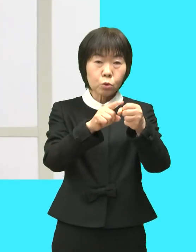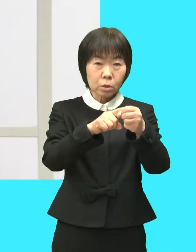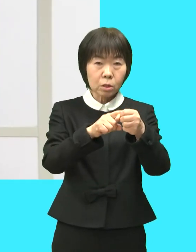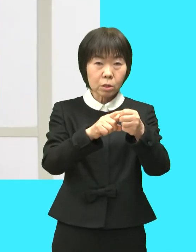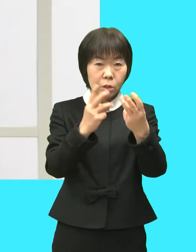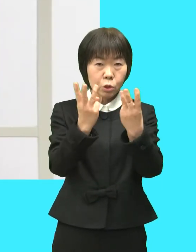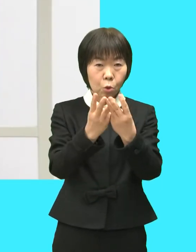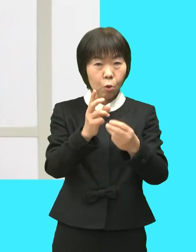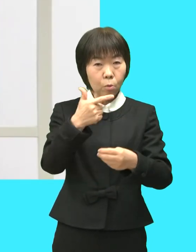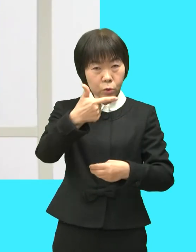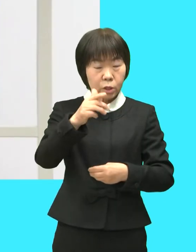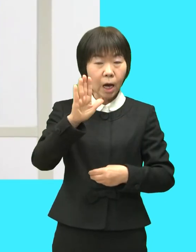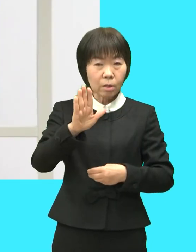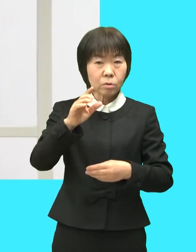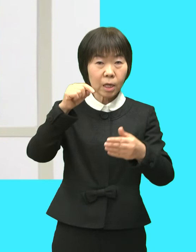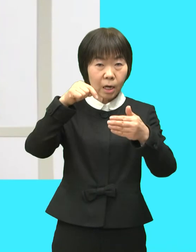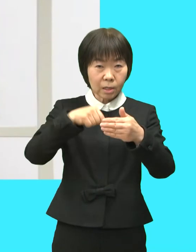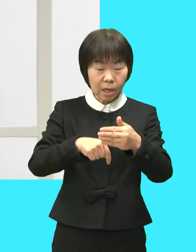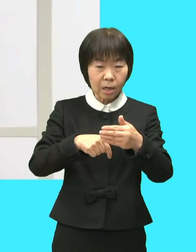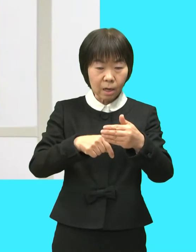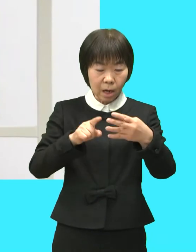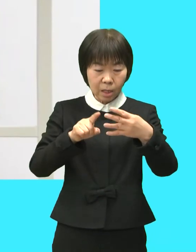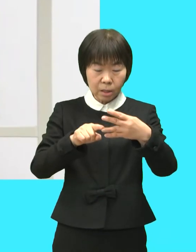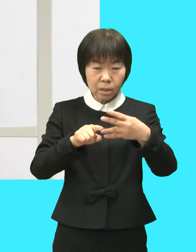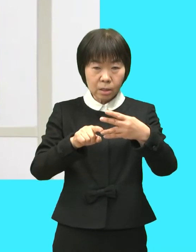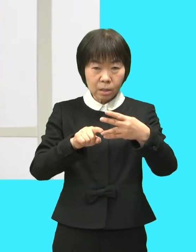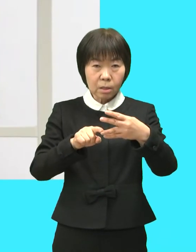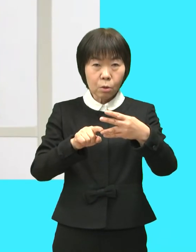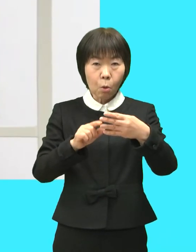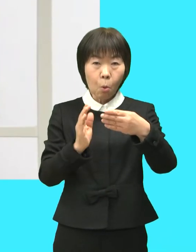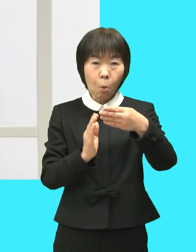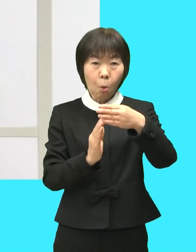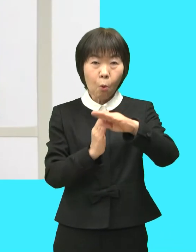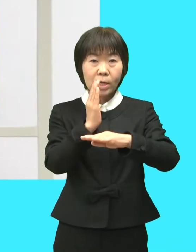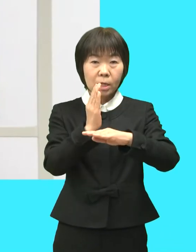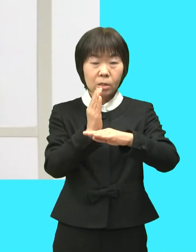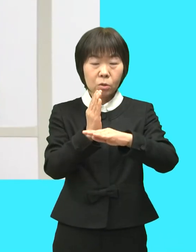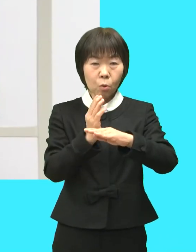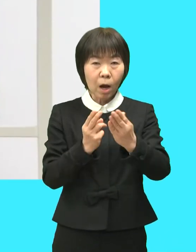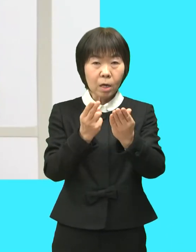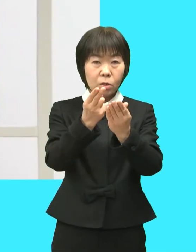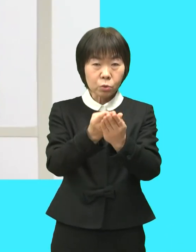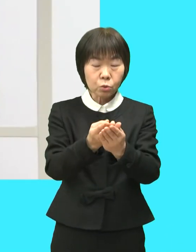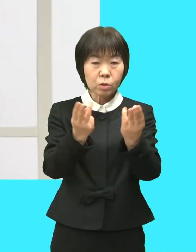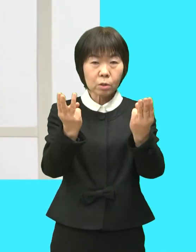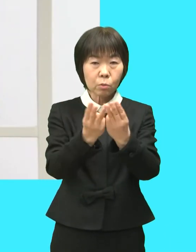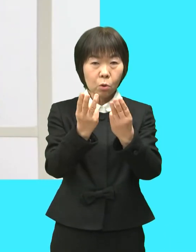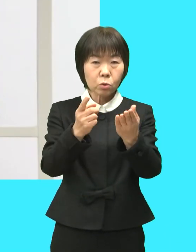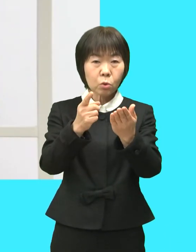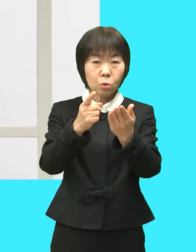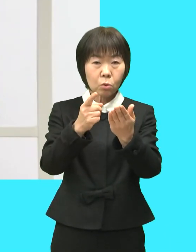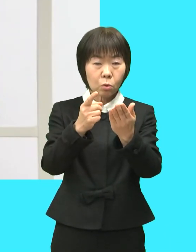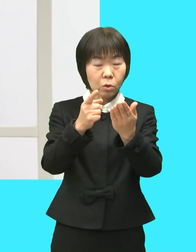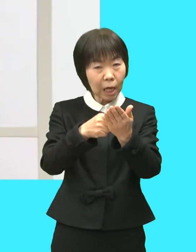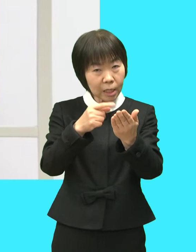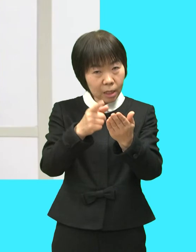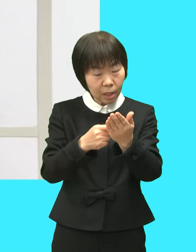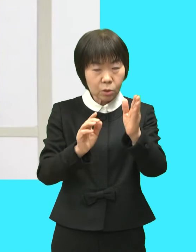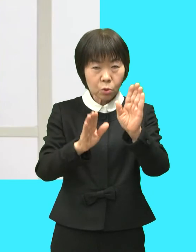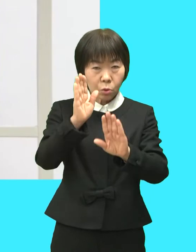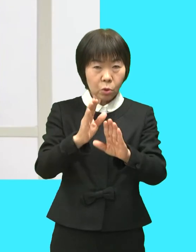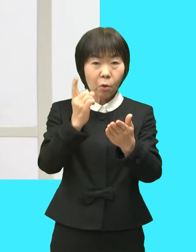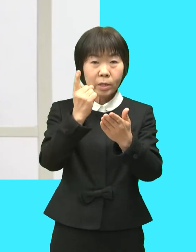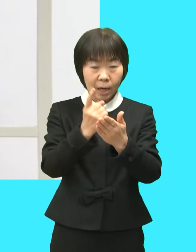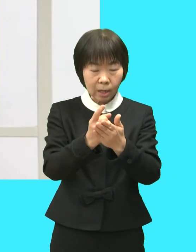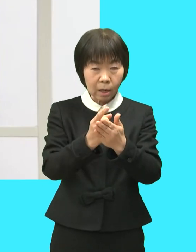で今ステージ2の指標を超えているのは1つだけ、入院の病床の受け入れの割合だけ